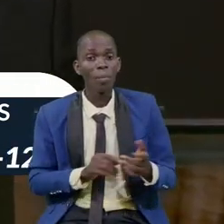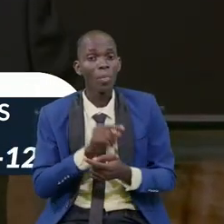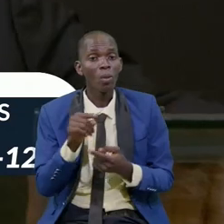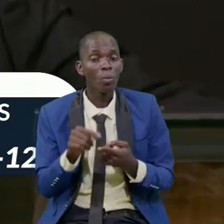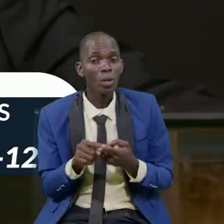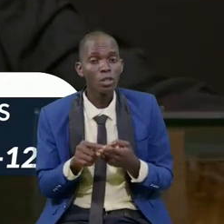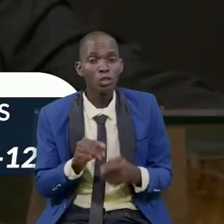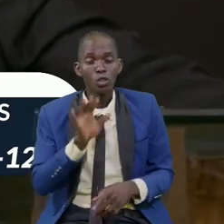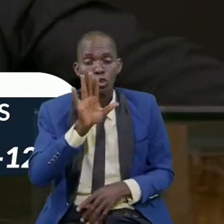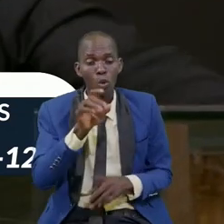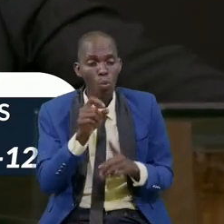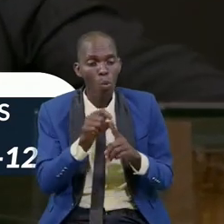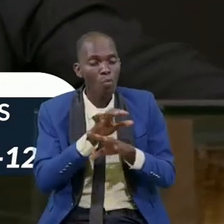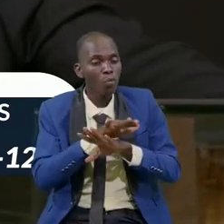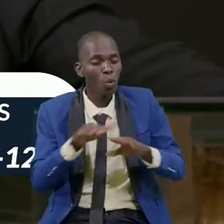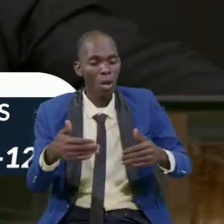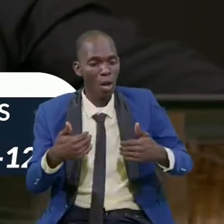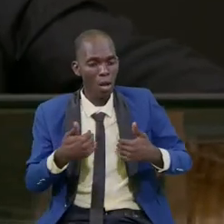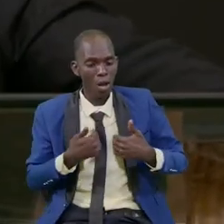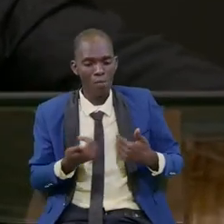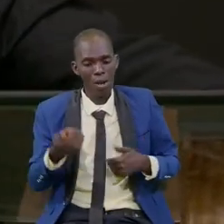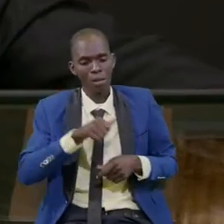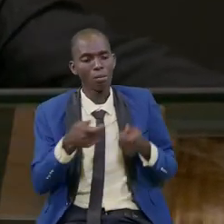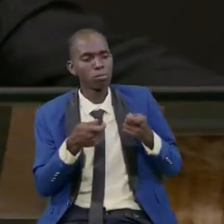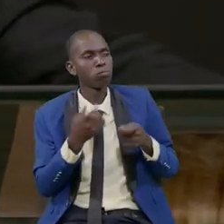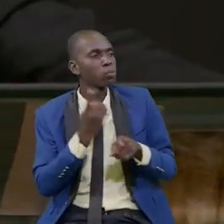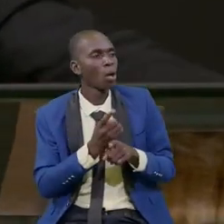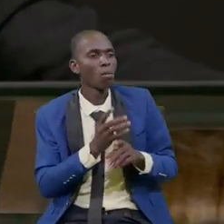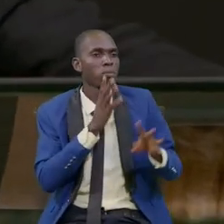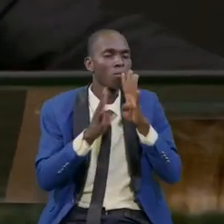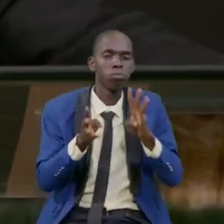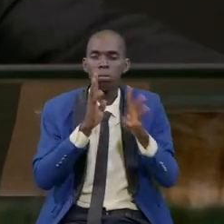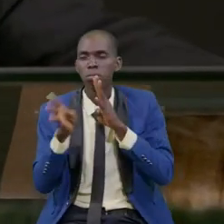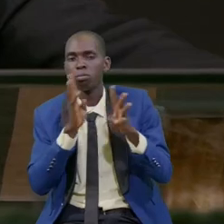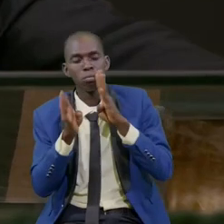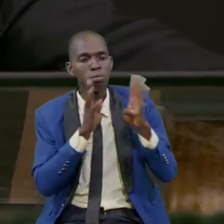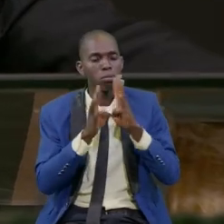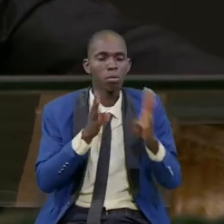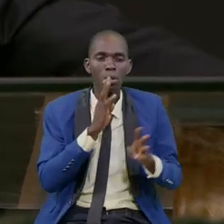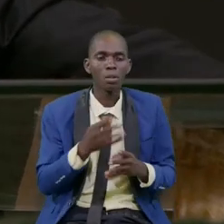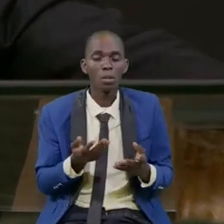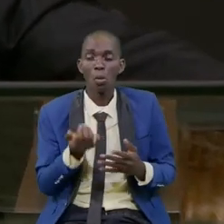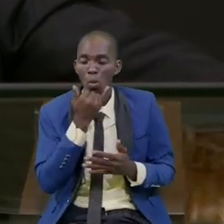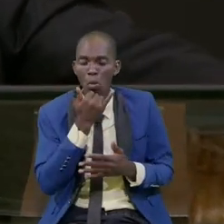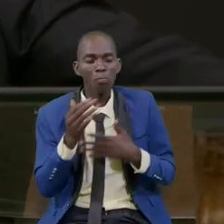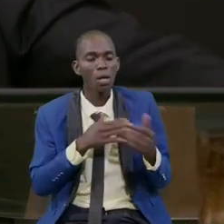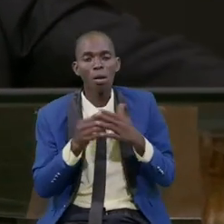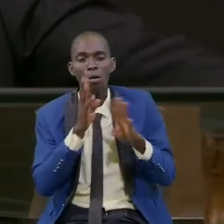Lorsque vos paroles n'ont pas de contrôle, vous parlez, parlez, parlez, parlez, et vous